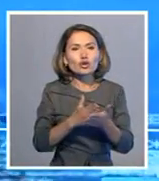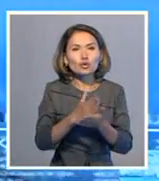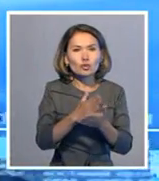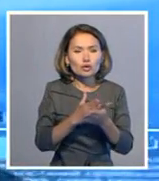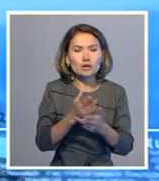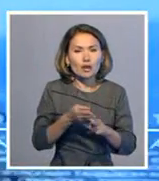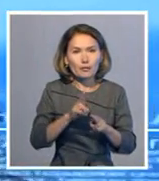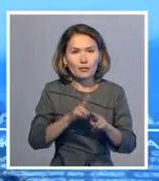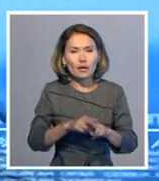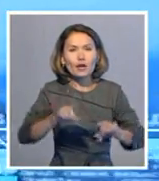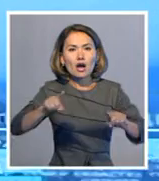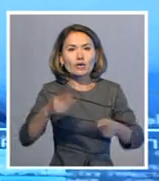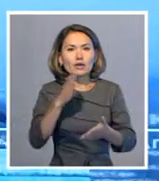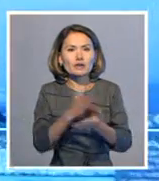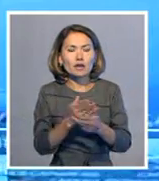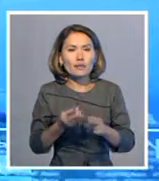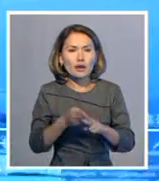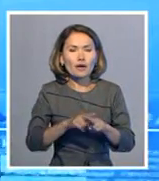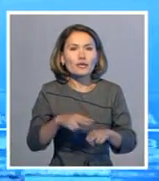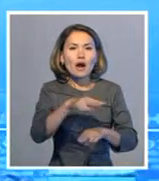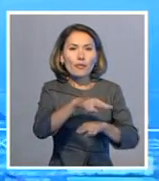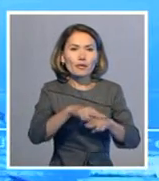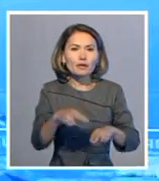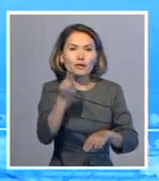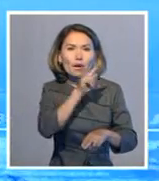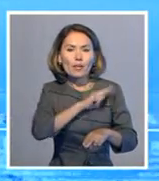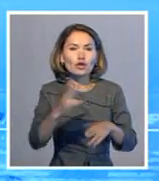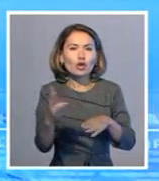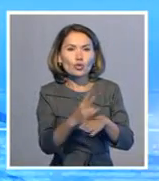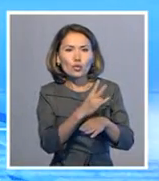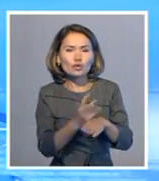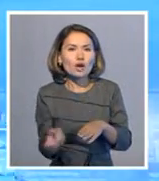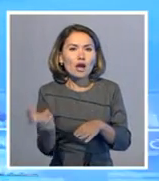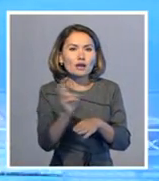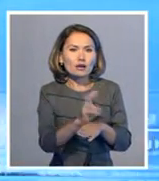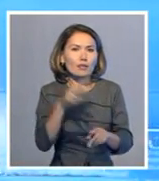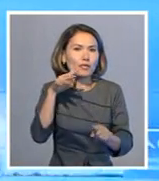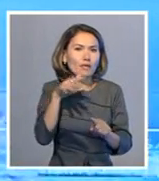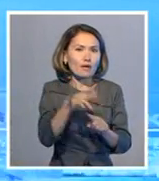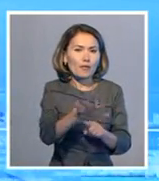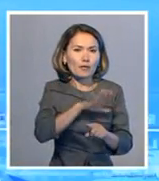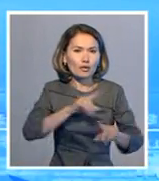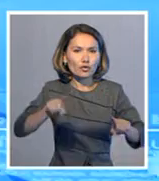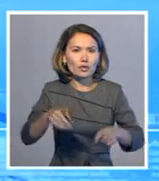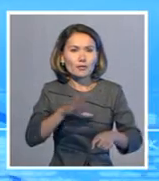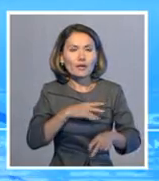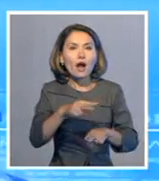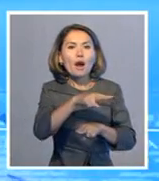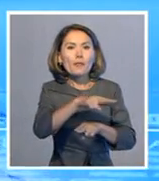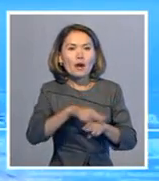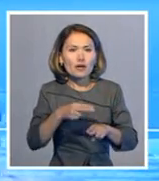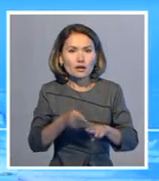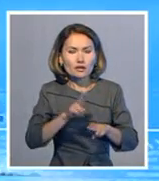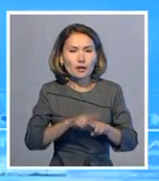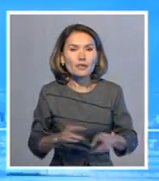мейрамхана қонақтары болған. Олар сақшылар өз қызмет бабын асыра пайдаланды дейді. Құзырлы органдарға шағымдарын да жіберді. Полицейлер болса